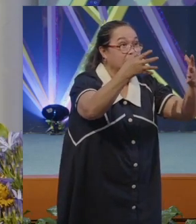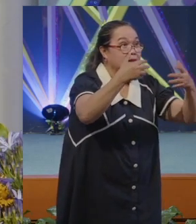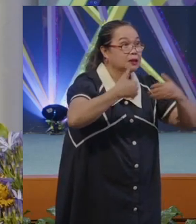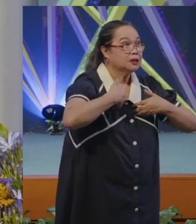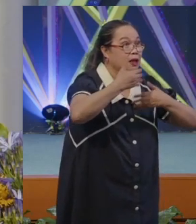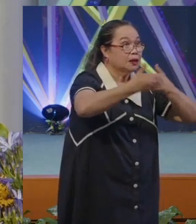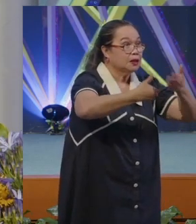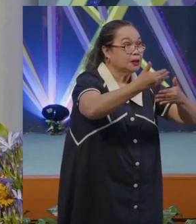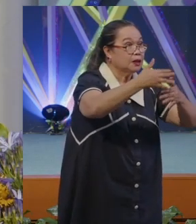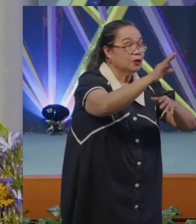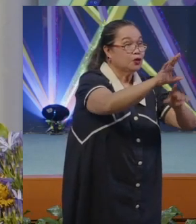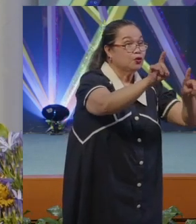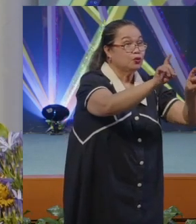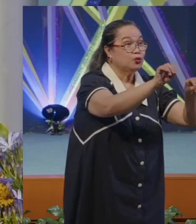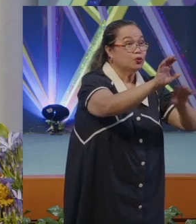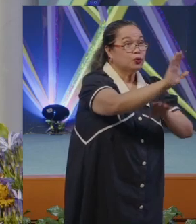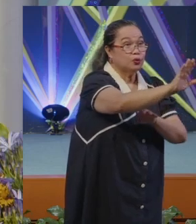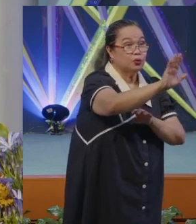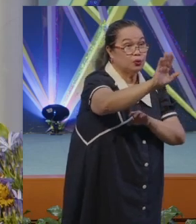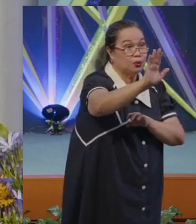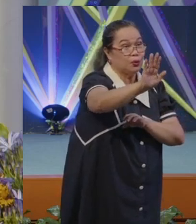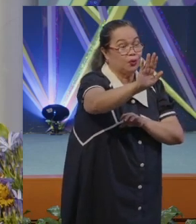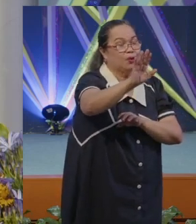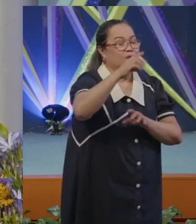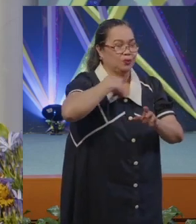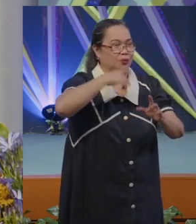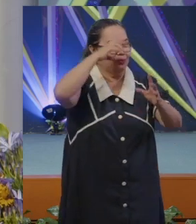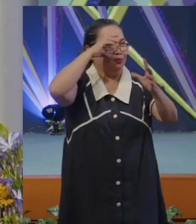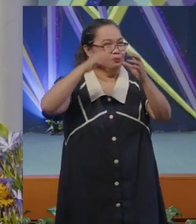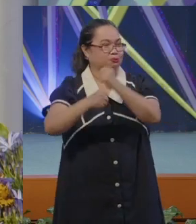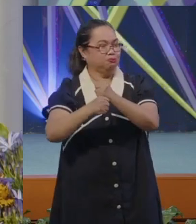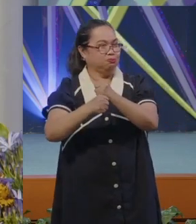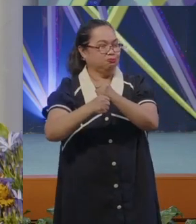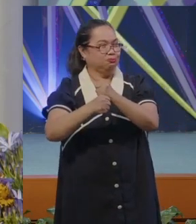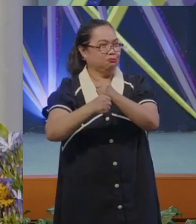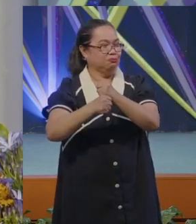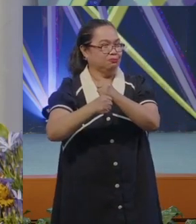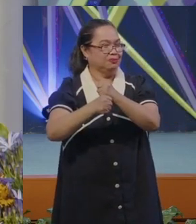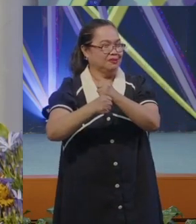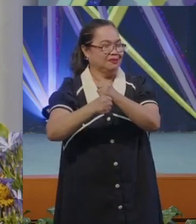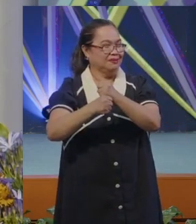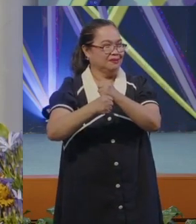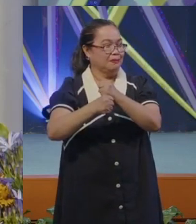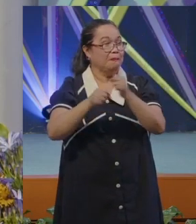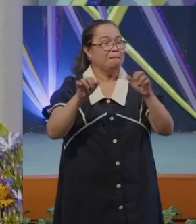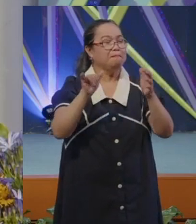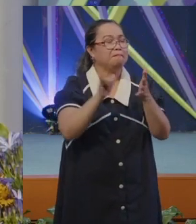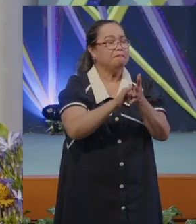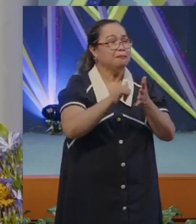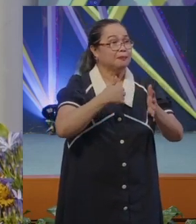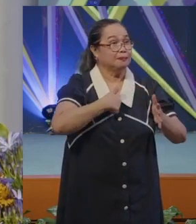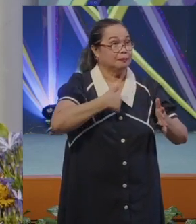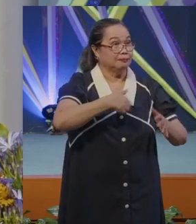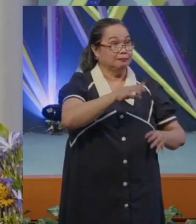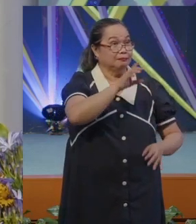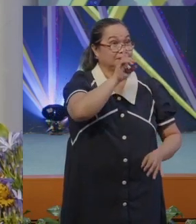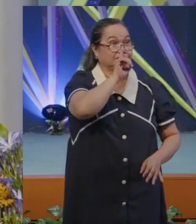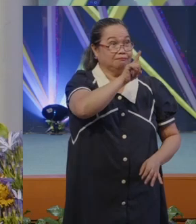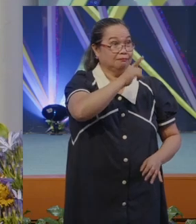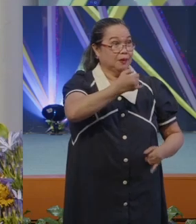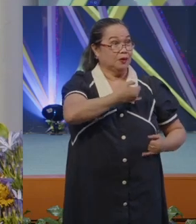iyo o merong kang kinakapitan. Yun po ang ibig sabihin nun. So yung pagiging strong